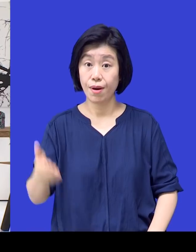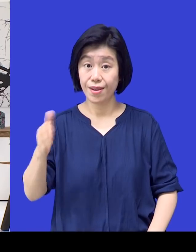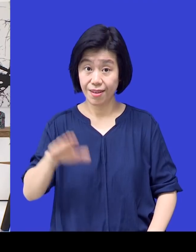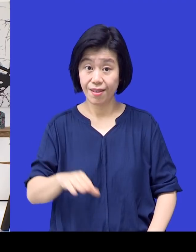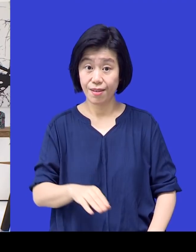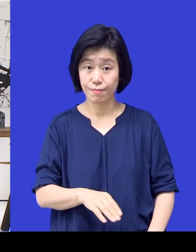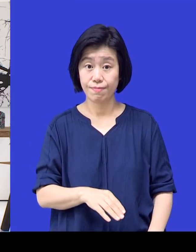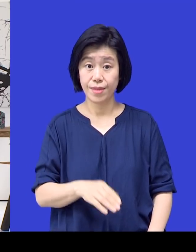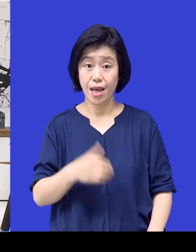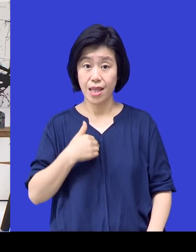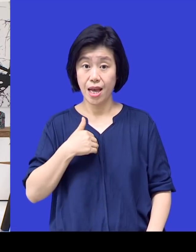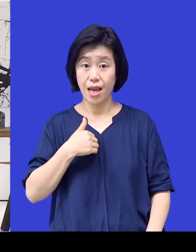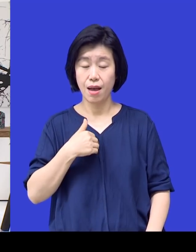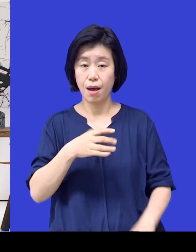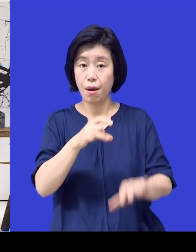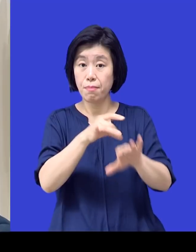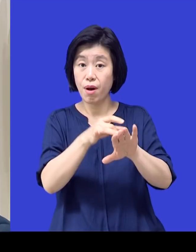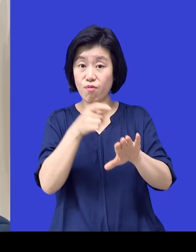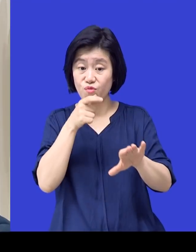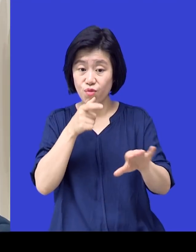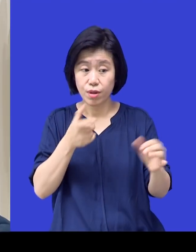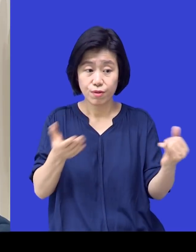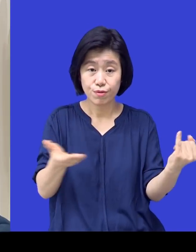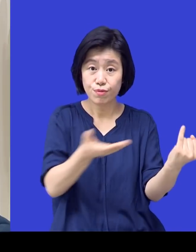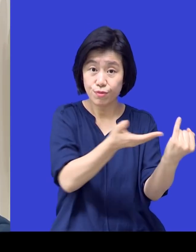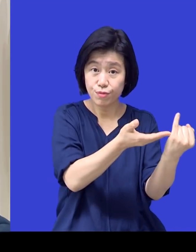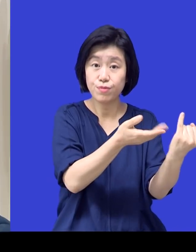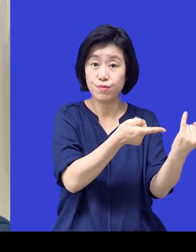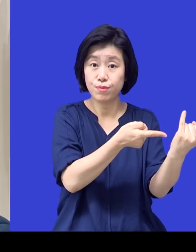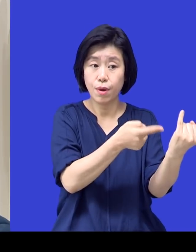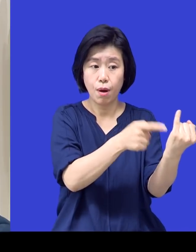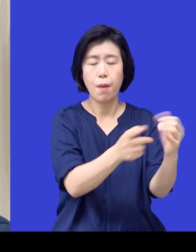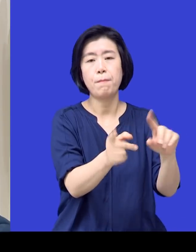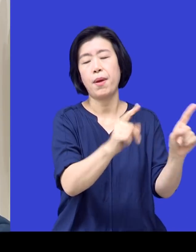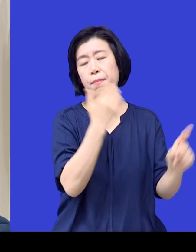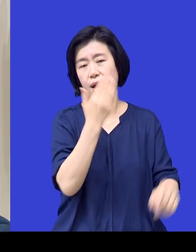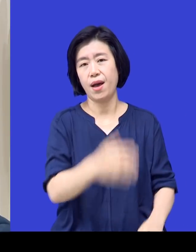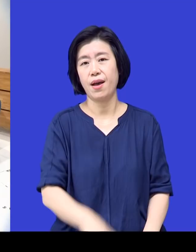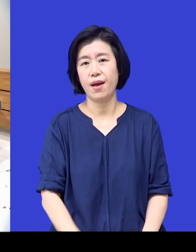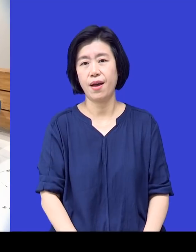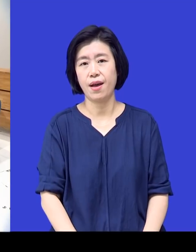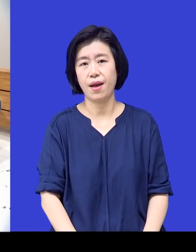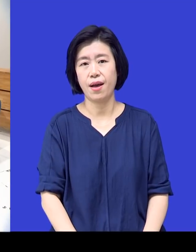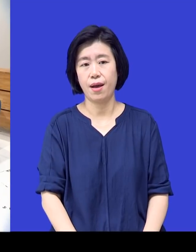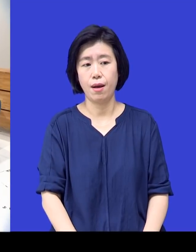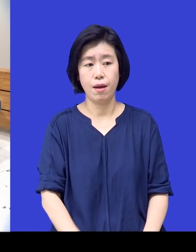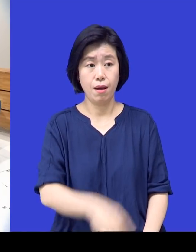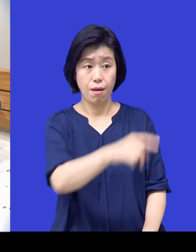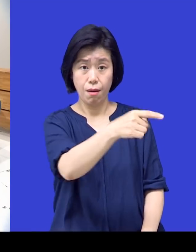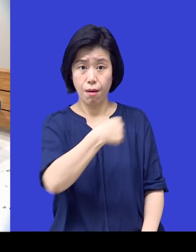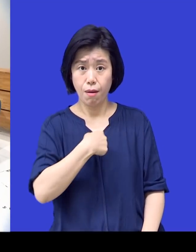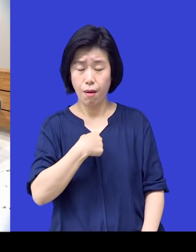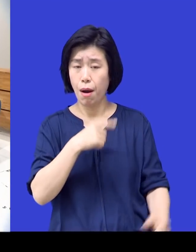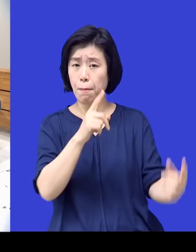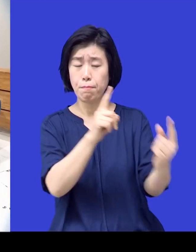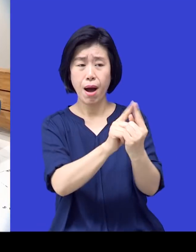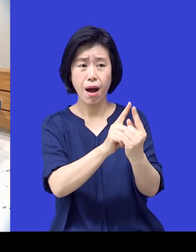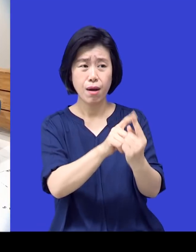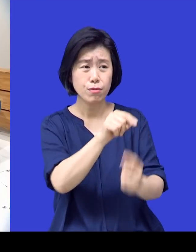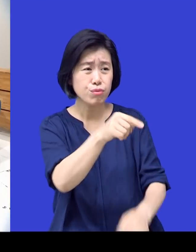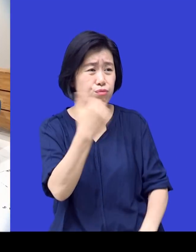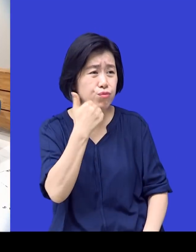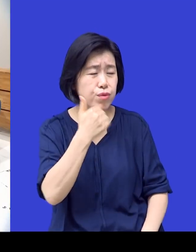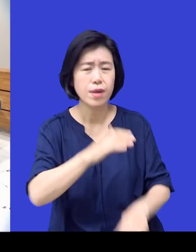살아났어요. 예. 그래서 서로 모르게 해요. 왜냐면 나중에 뭘 애한테 요구할까봐 아, 예. 병원도 다르게 하고 서로